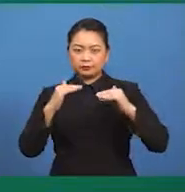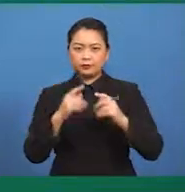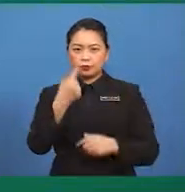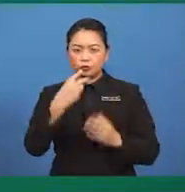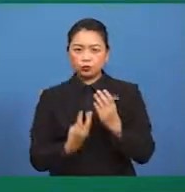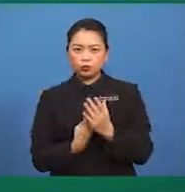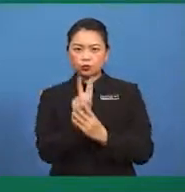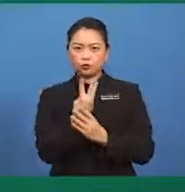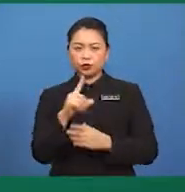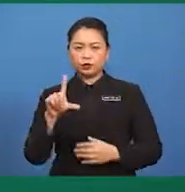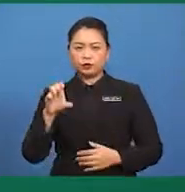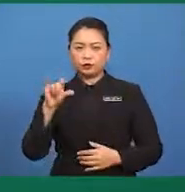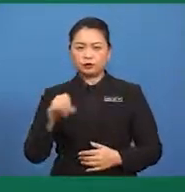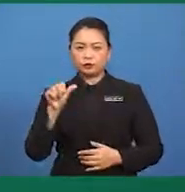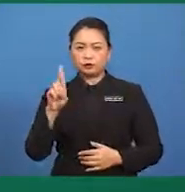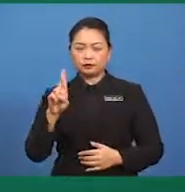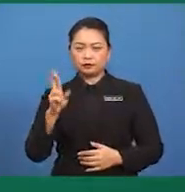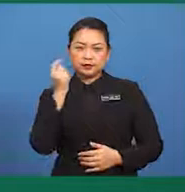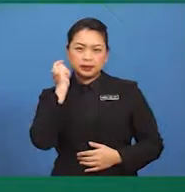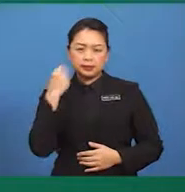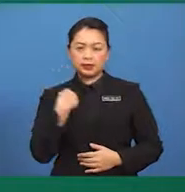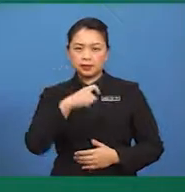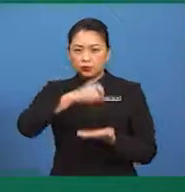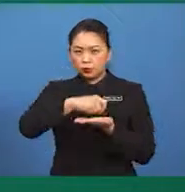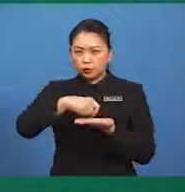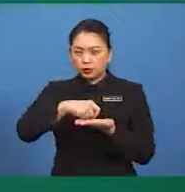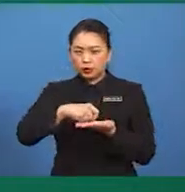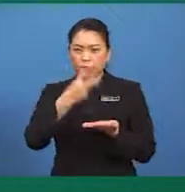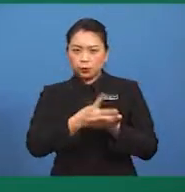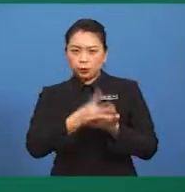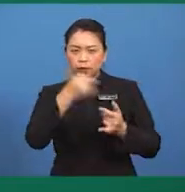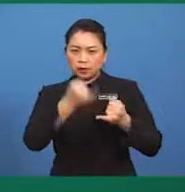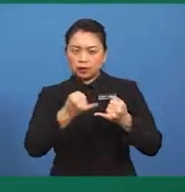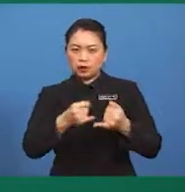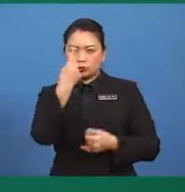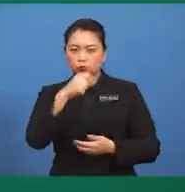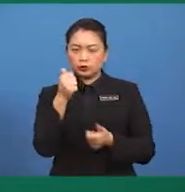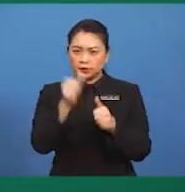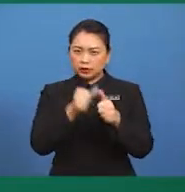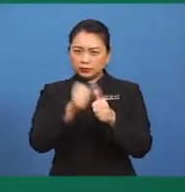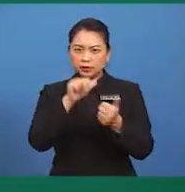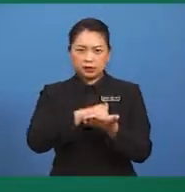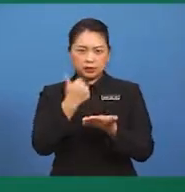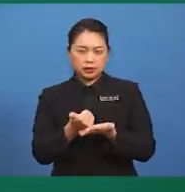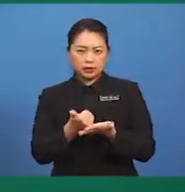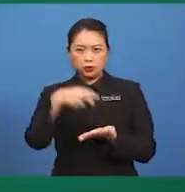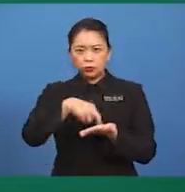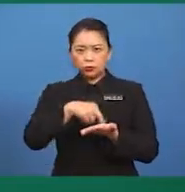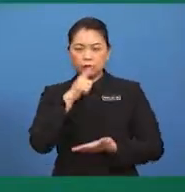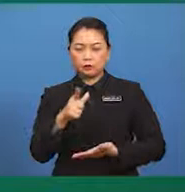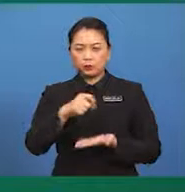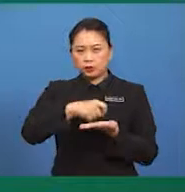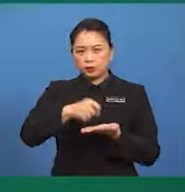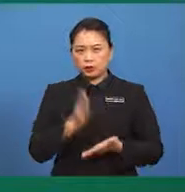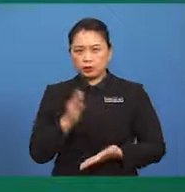merujuk ledger yang kita sediakan tadi, kita catatkan baki akhir bagi setiap akaun. Hutang lapuk dicatatkan